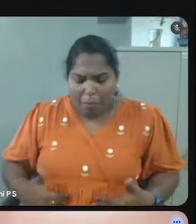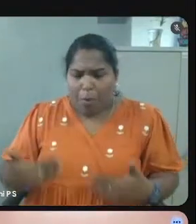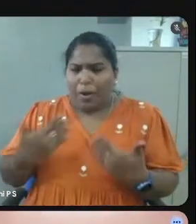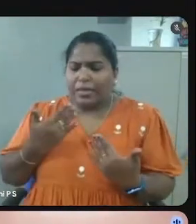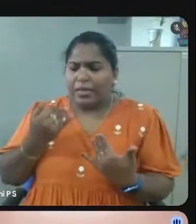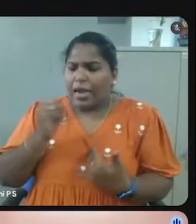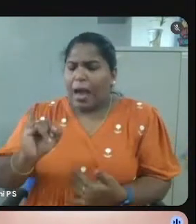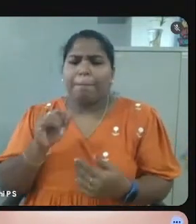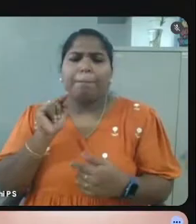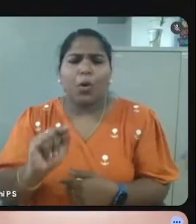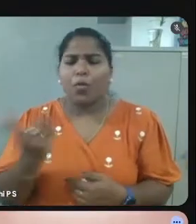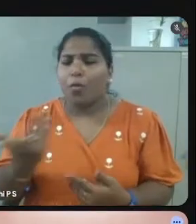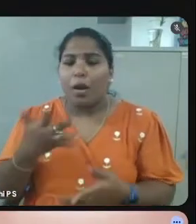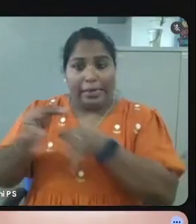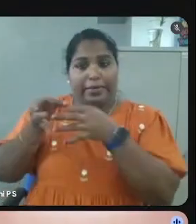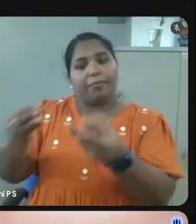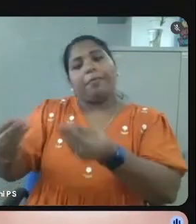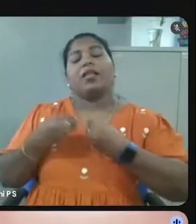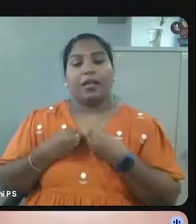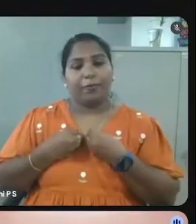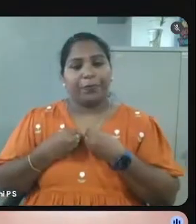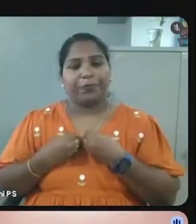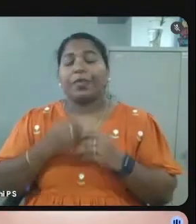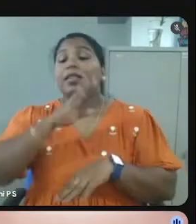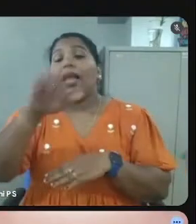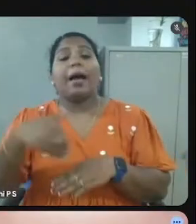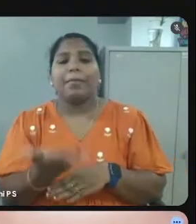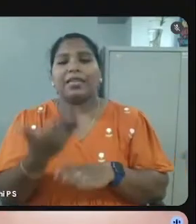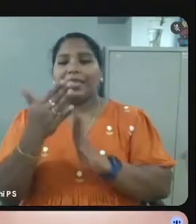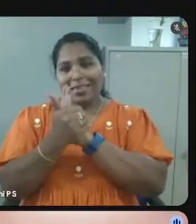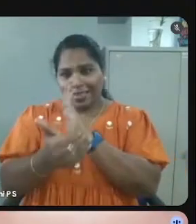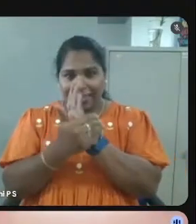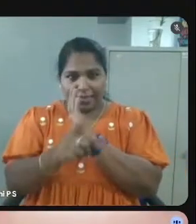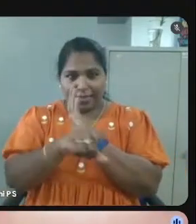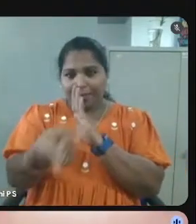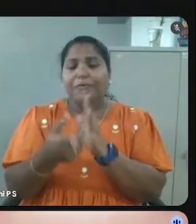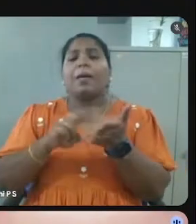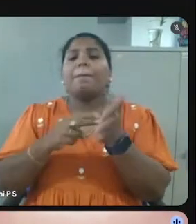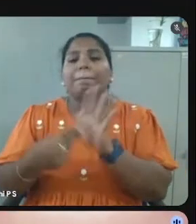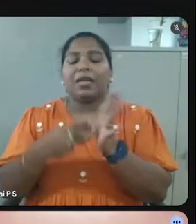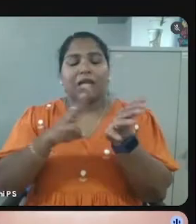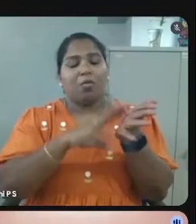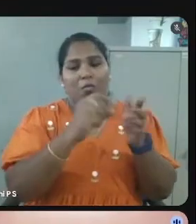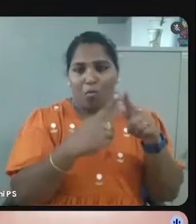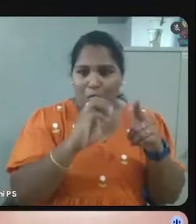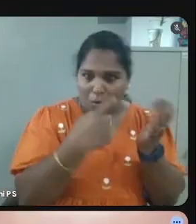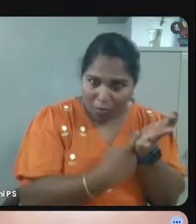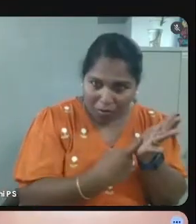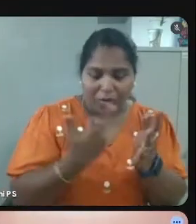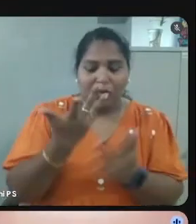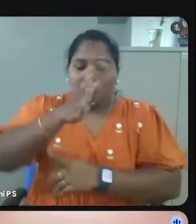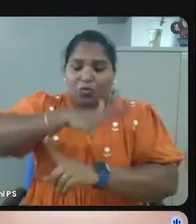കൊടുക്കും, ഇവാലുവേറ്റ് ചെയ്യും. പെർഫോമൻസ് സ്കിൽസിന് പറയുന്നത് മോട്ടോർ സ്കില്ലും പ്രോസസ് ആൻഡ് സോഷ്യൽ ഇന്ററാക്ഷൻ